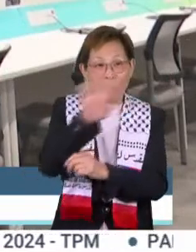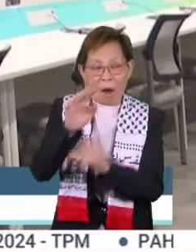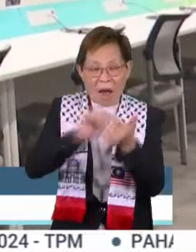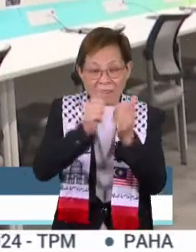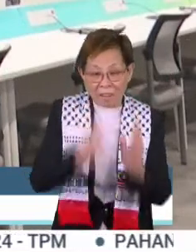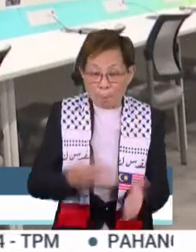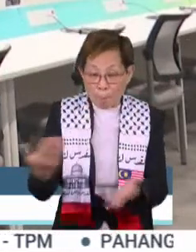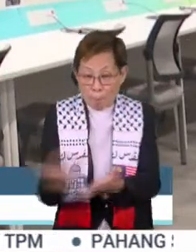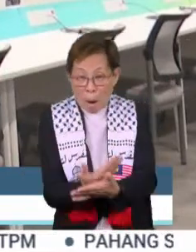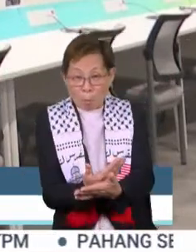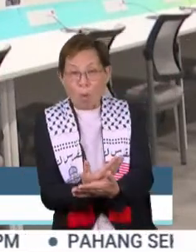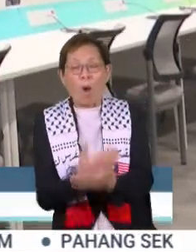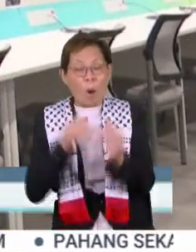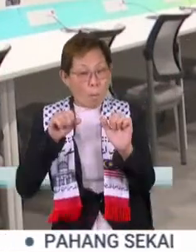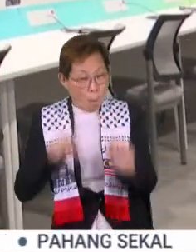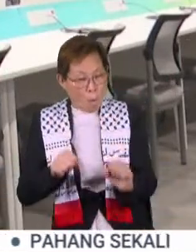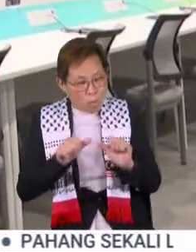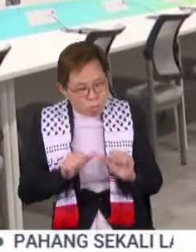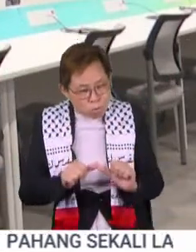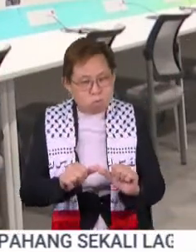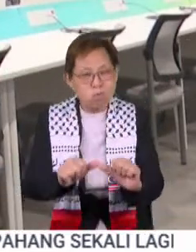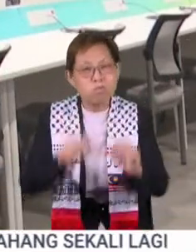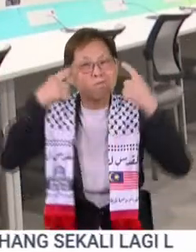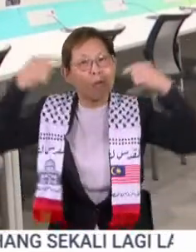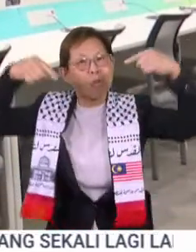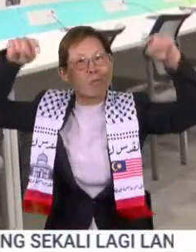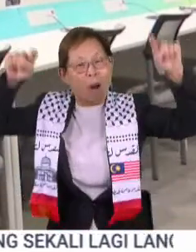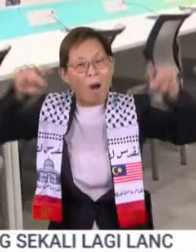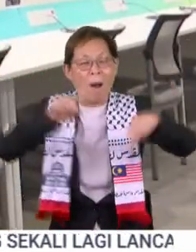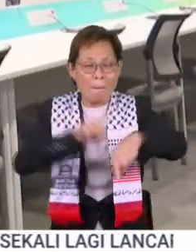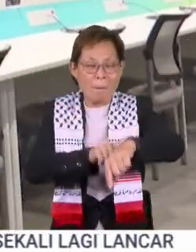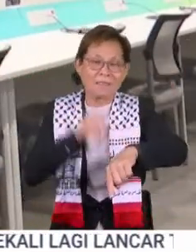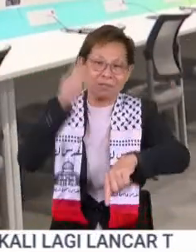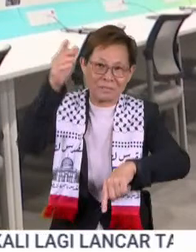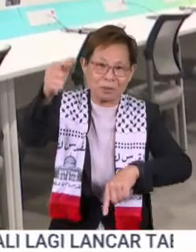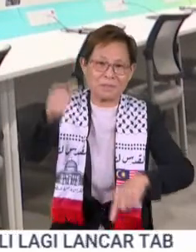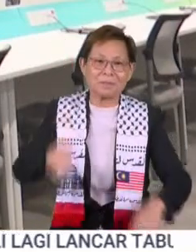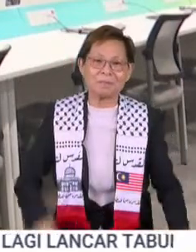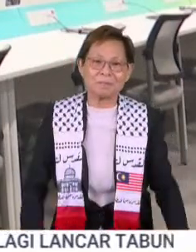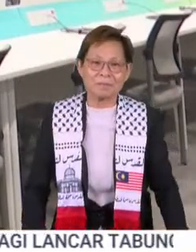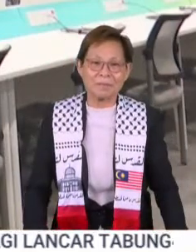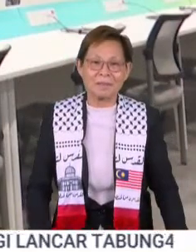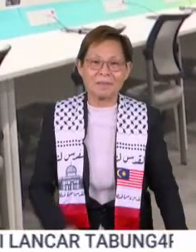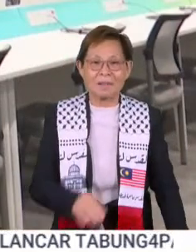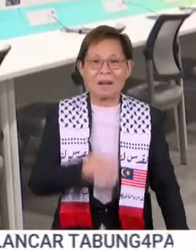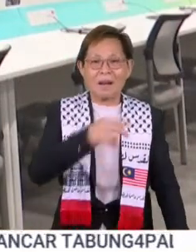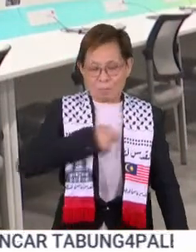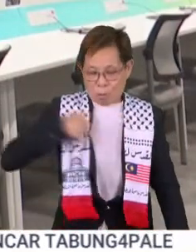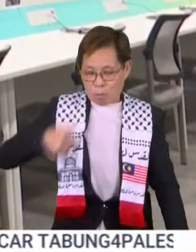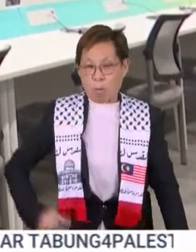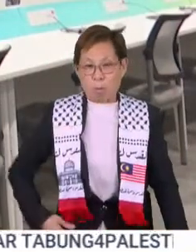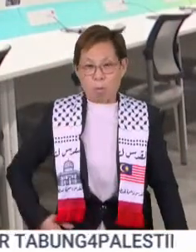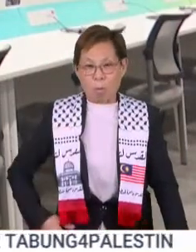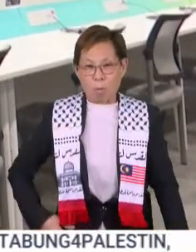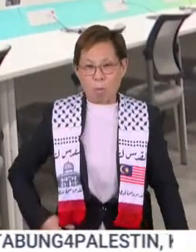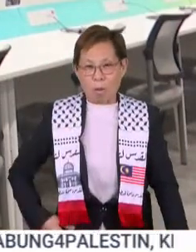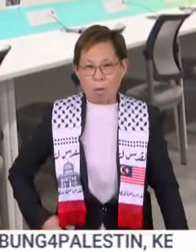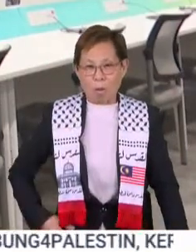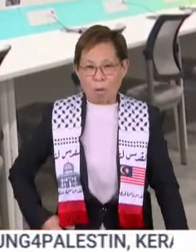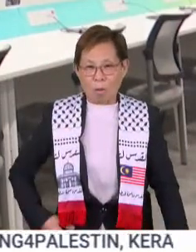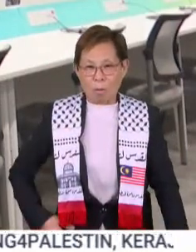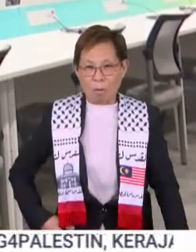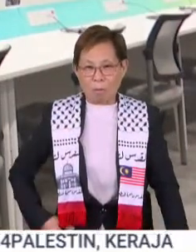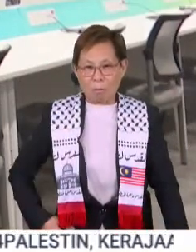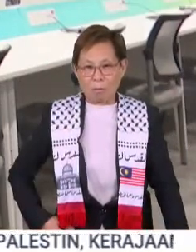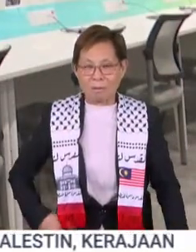orang atlet baru ini mampu meneruskan prestasi cemerlang pada masa akan datang. Zai Hangzhou, The Wo Xiang Dajia